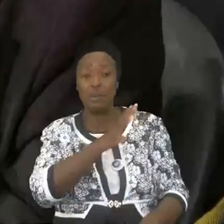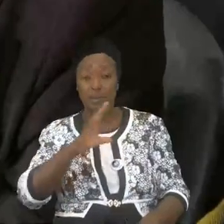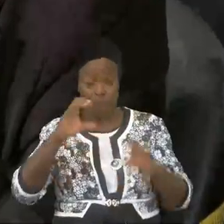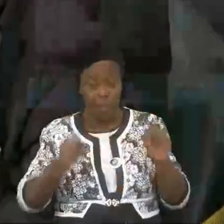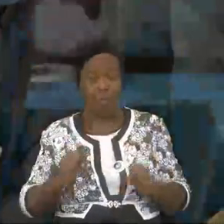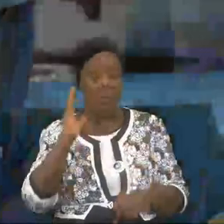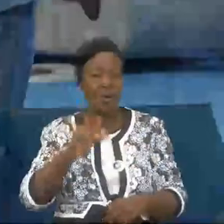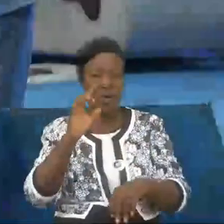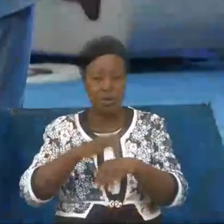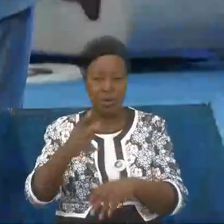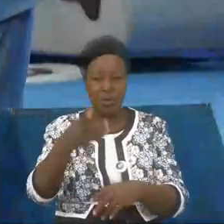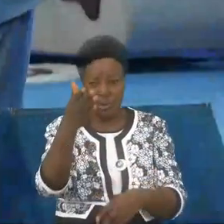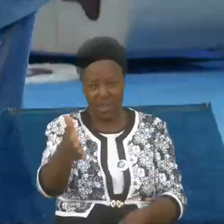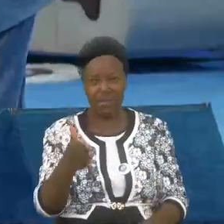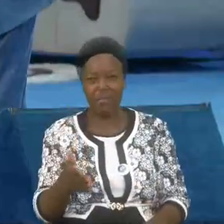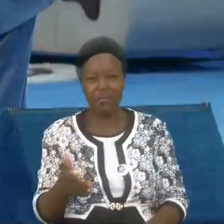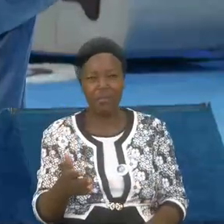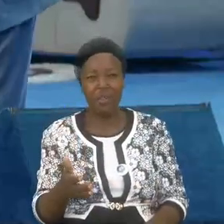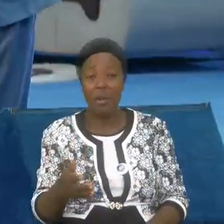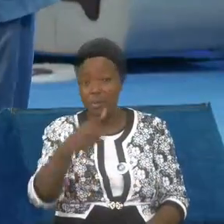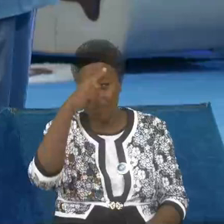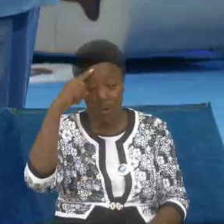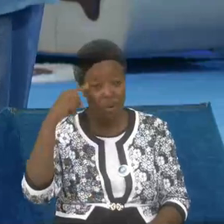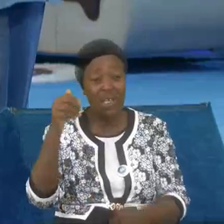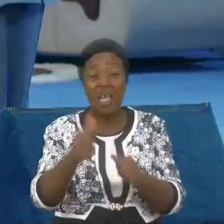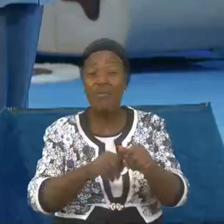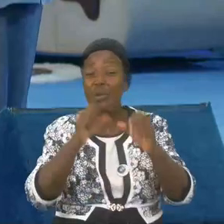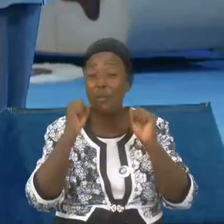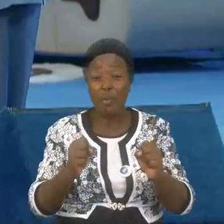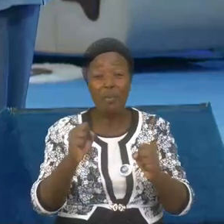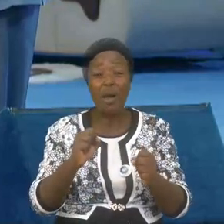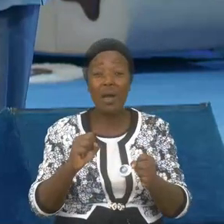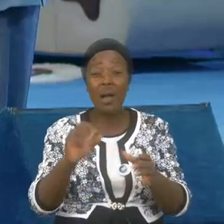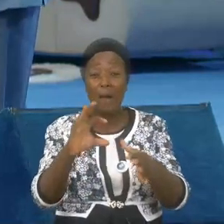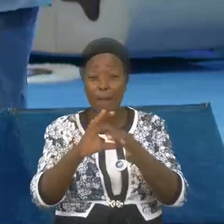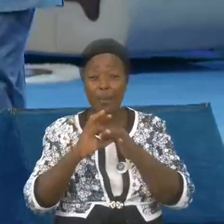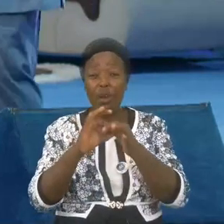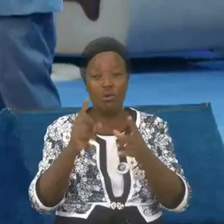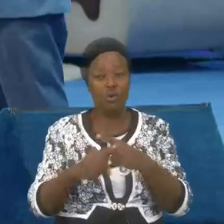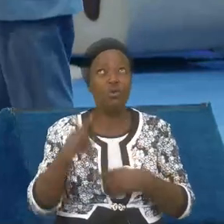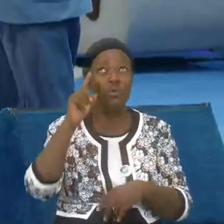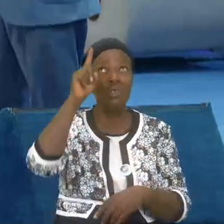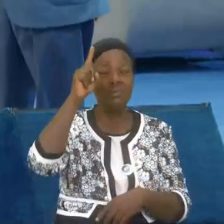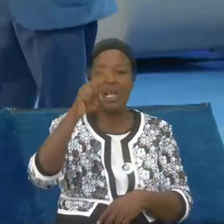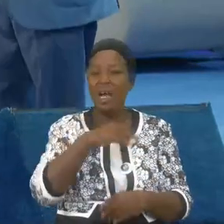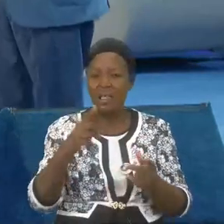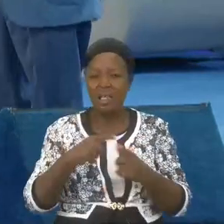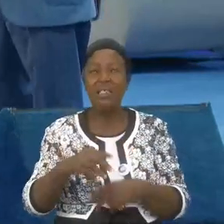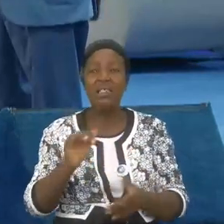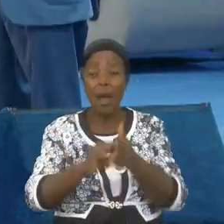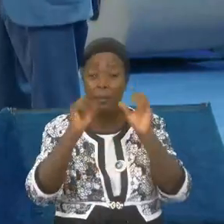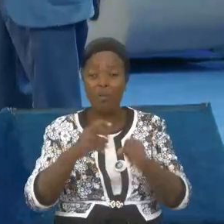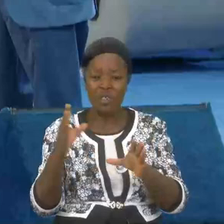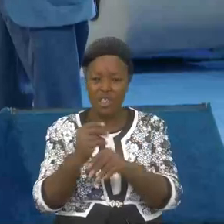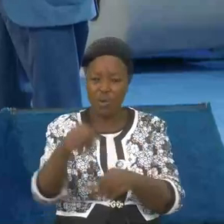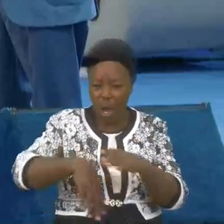va te toucher là-bas. Tout pouvoir lui appartient. En réalité, il te sortira